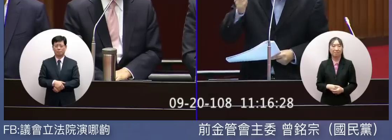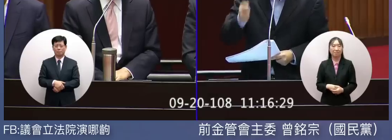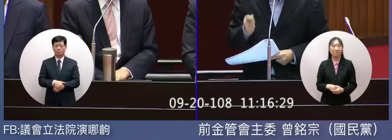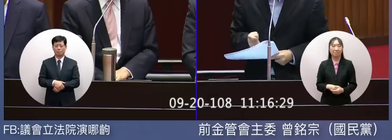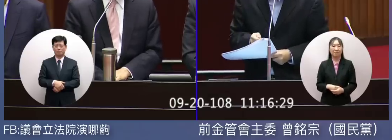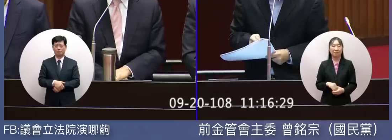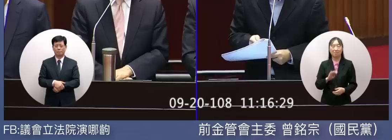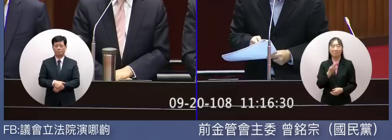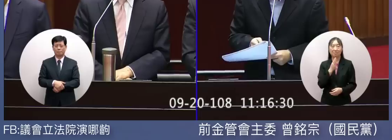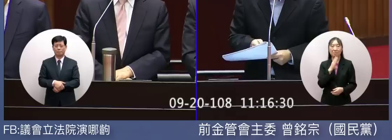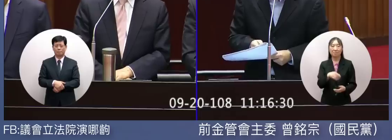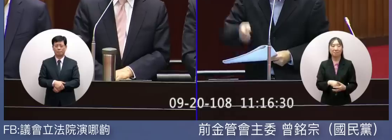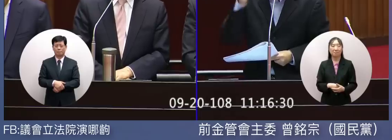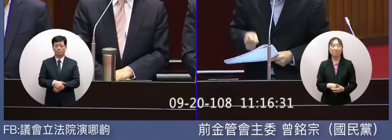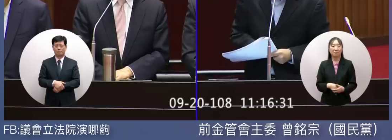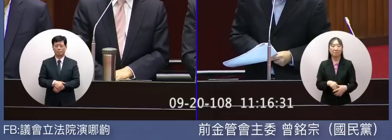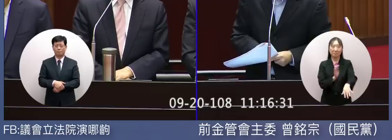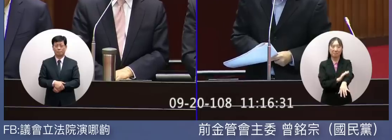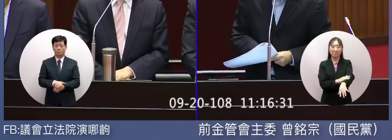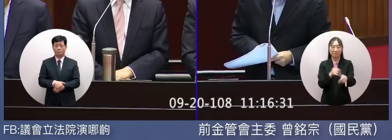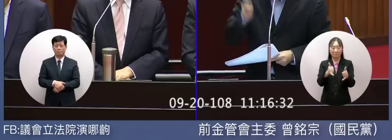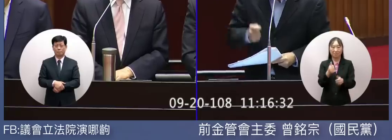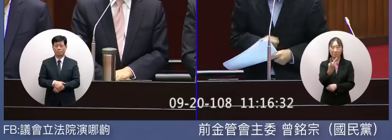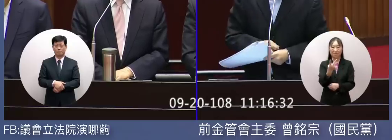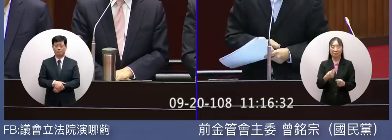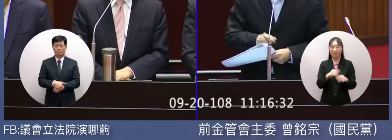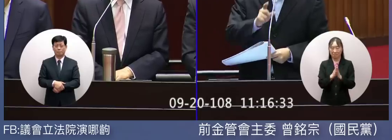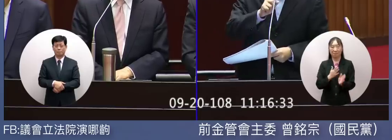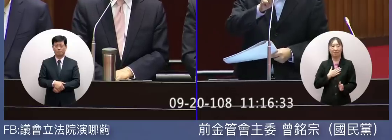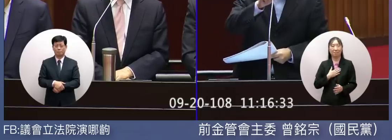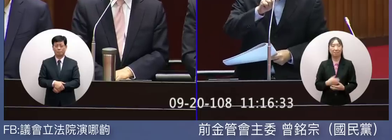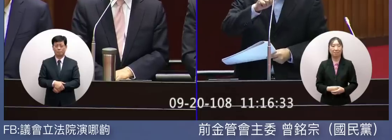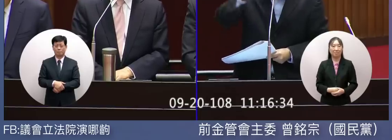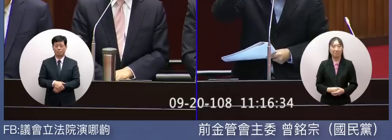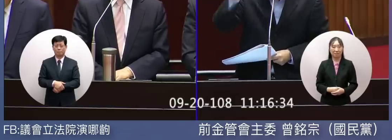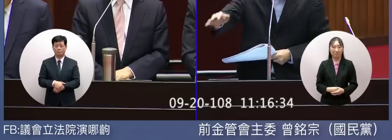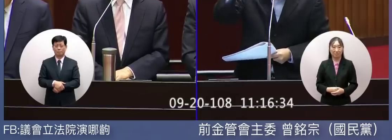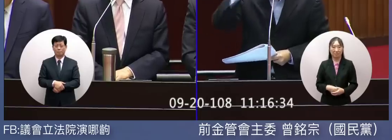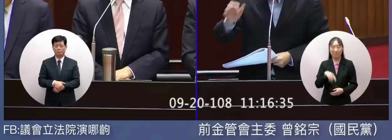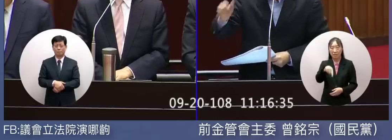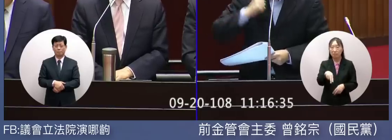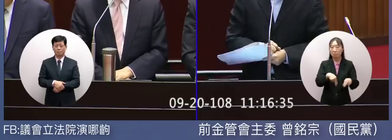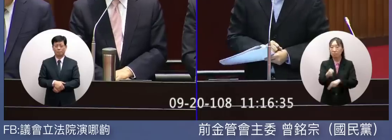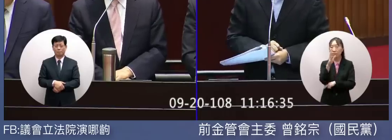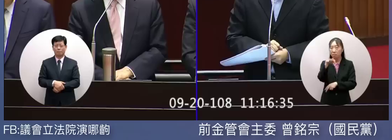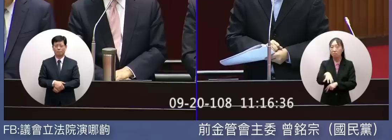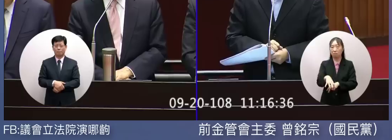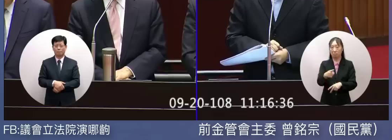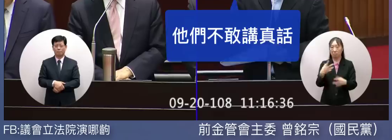你站在你两旁边这两位也知道，只是这是行政院的政